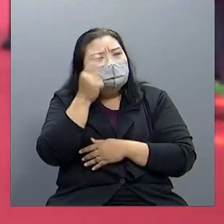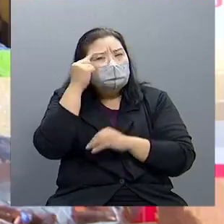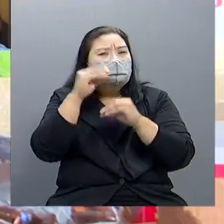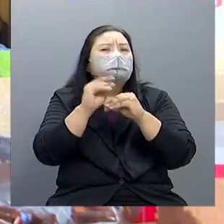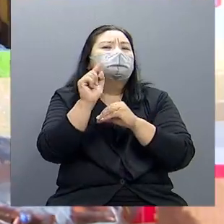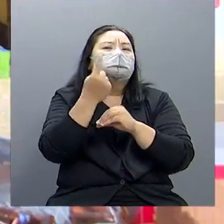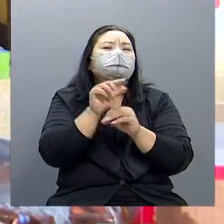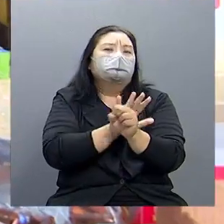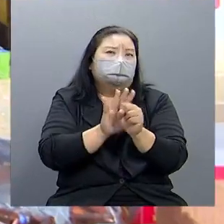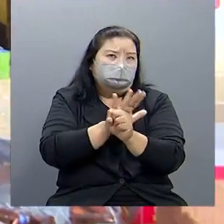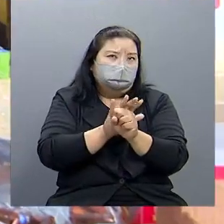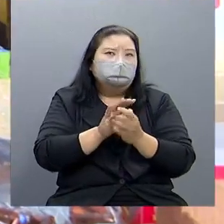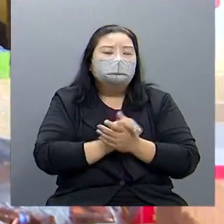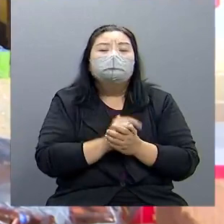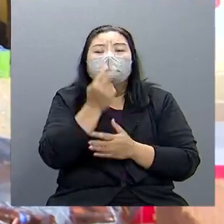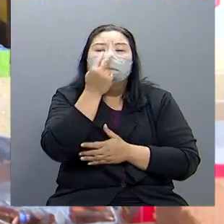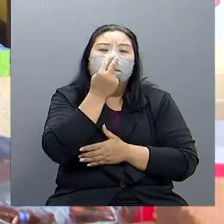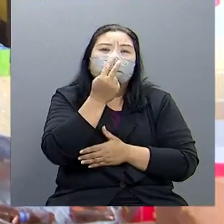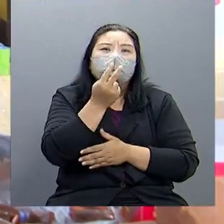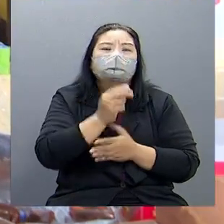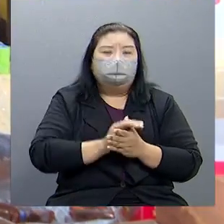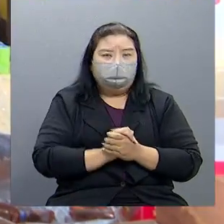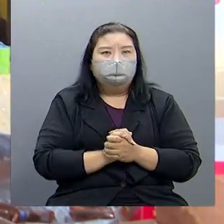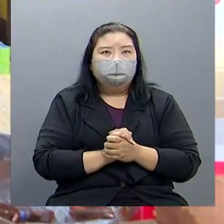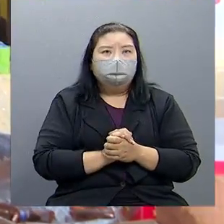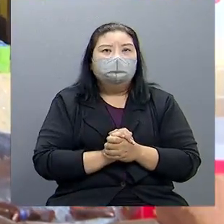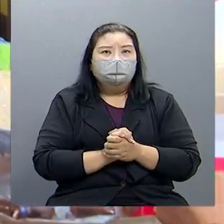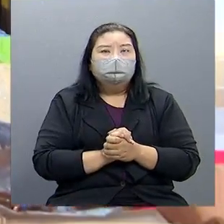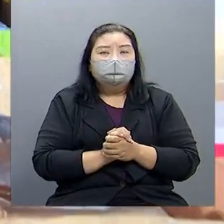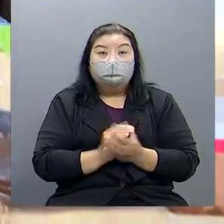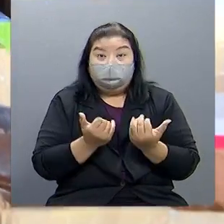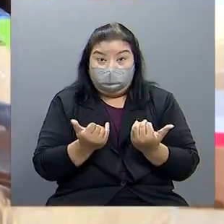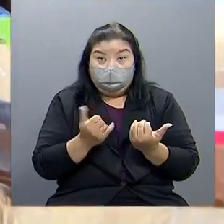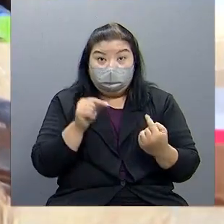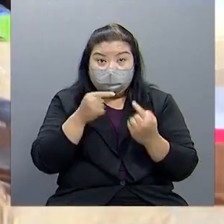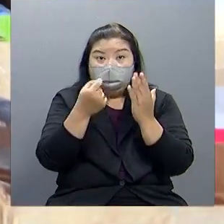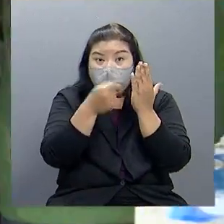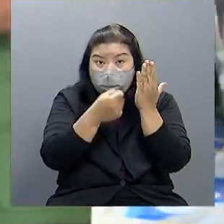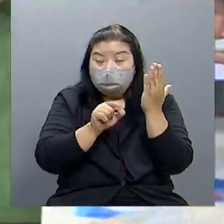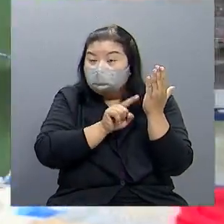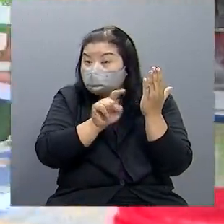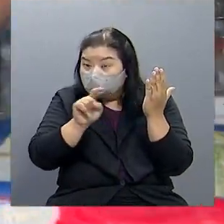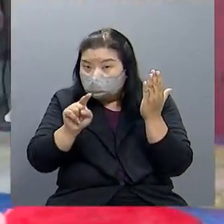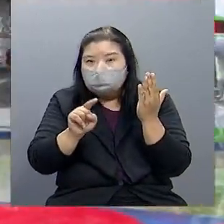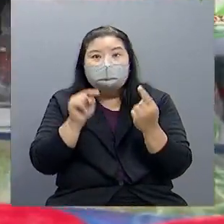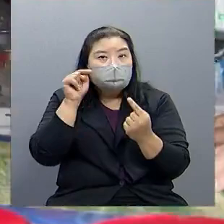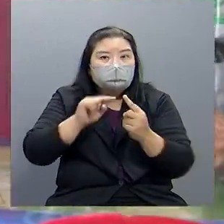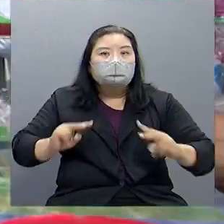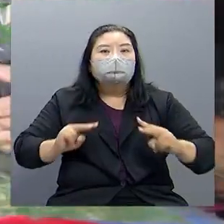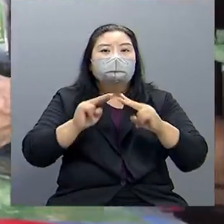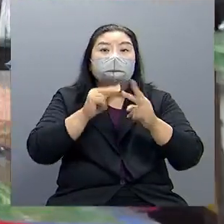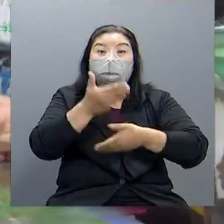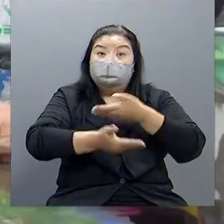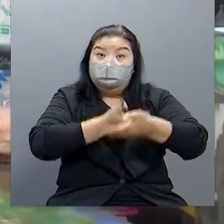่ เผื่อไว้ ในการสำรวจของสำนักงานนโยบายและยุทธศาสตร์การค้ากระทรวงพาณิชย์นะคะพบว่าประชาชนส่วนให